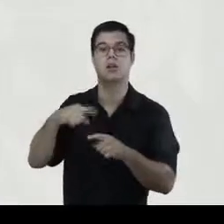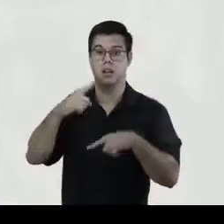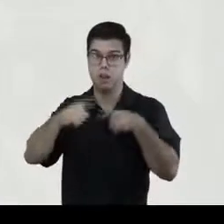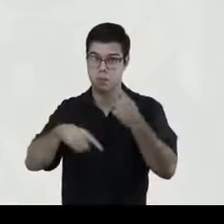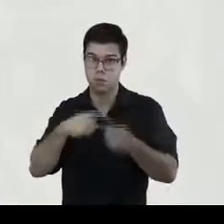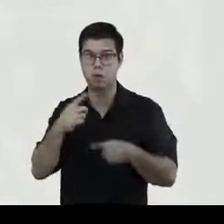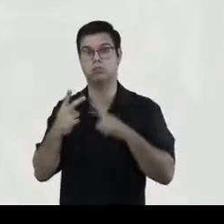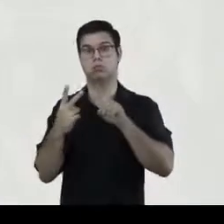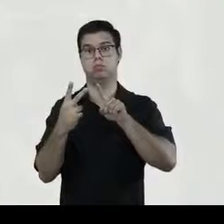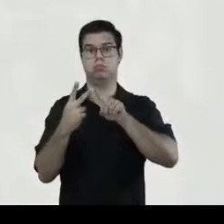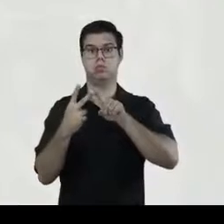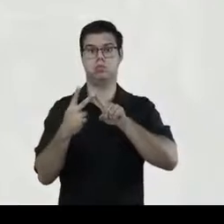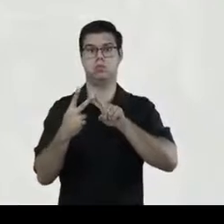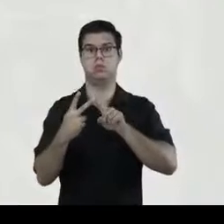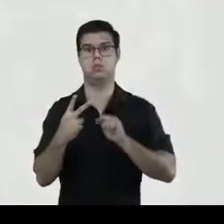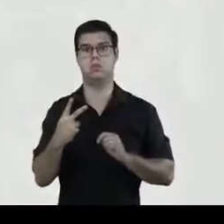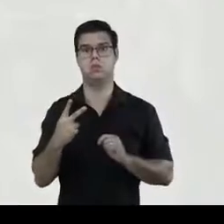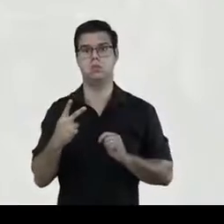suivante.